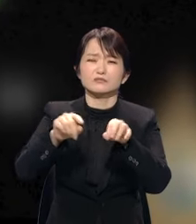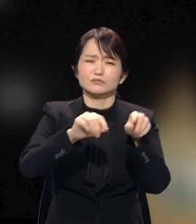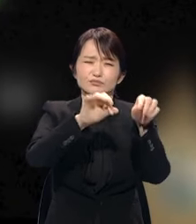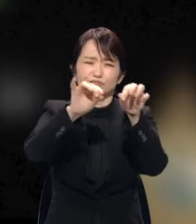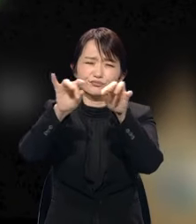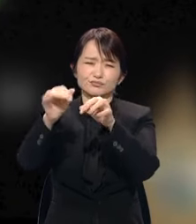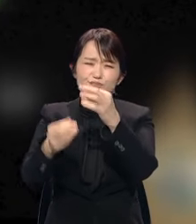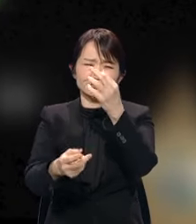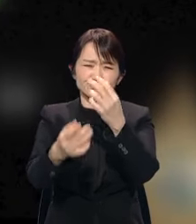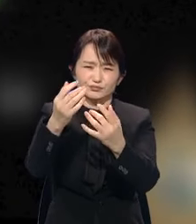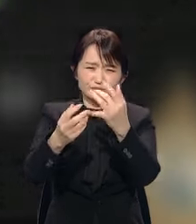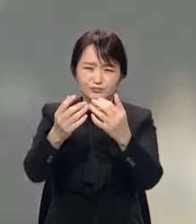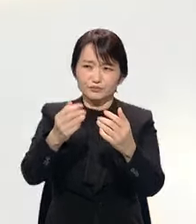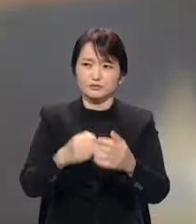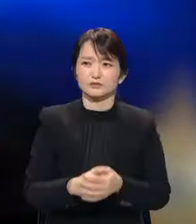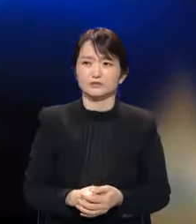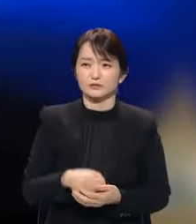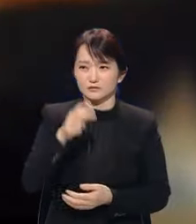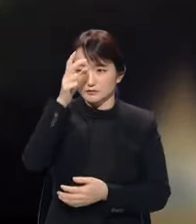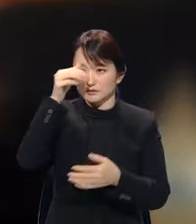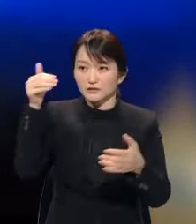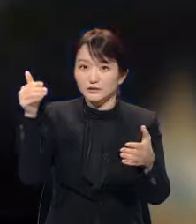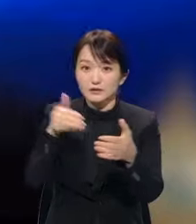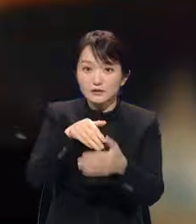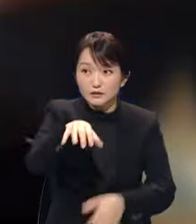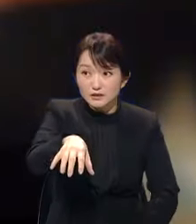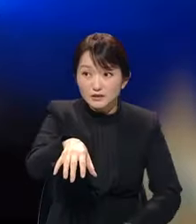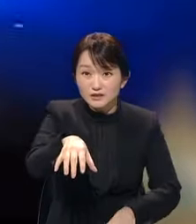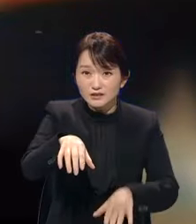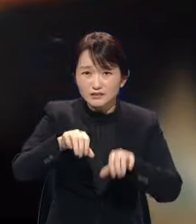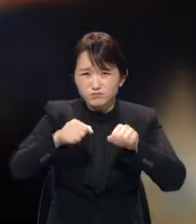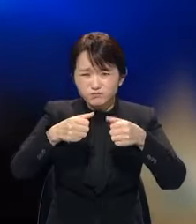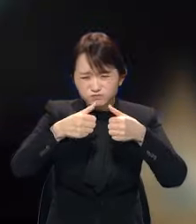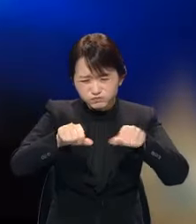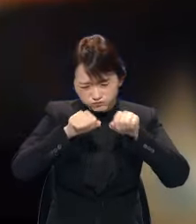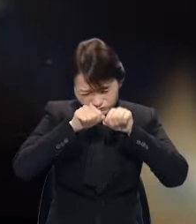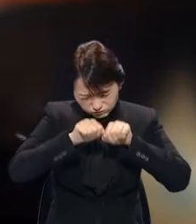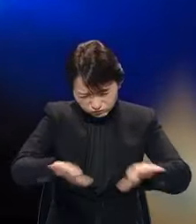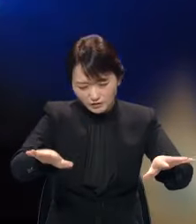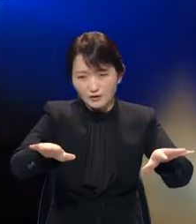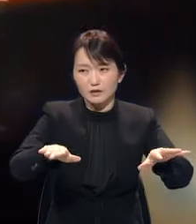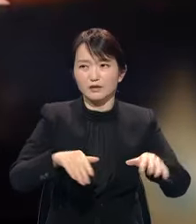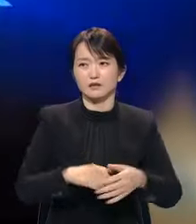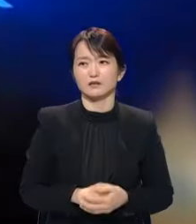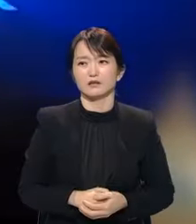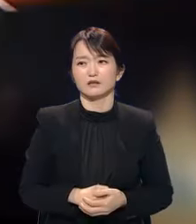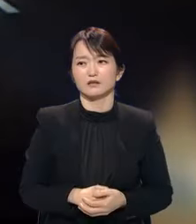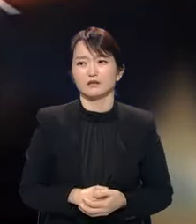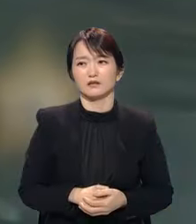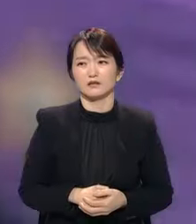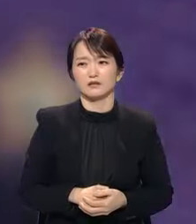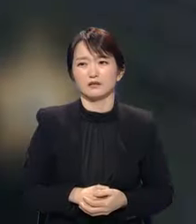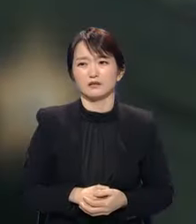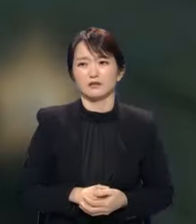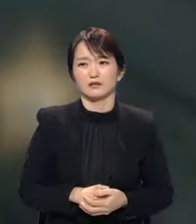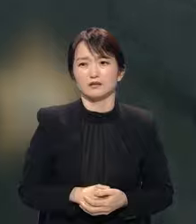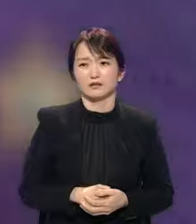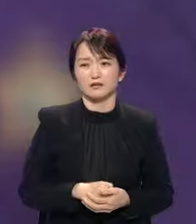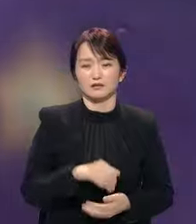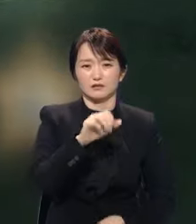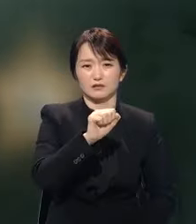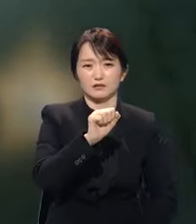불빛이 번쩍이는데 경찰이 도착해본 곳엔 다 부서진 오토바이와 파편들 그리고 구석엔 거의 반파된